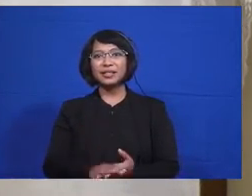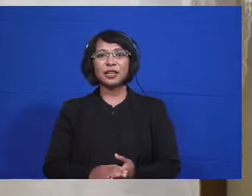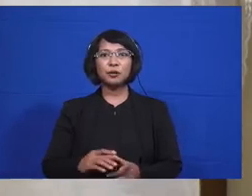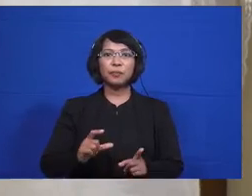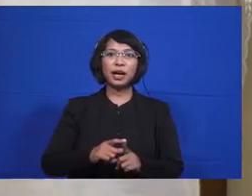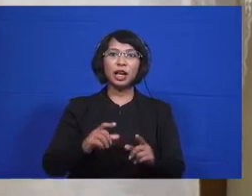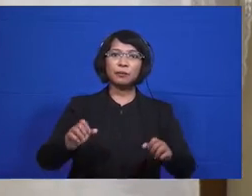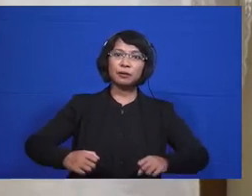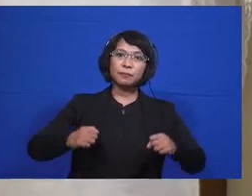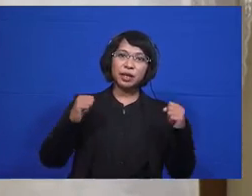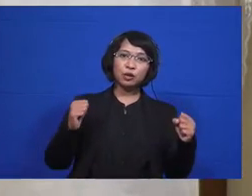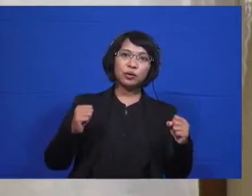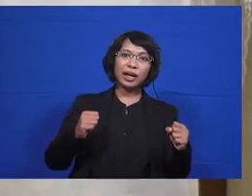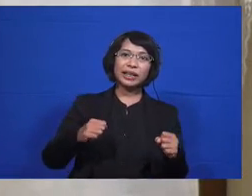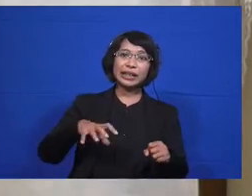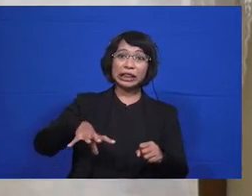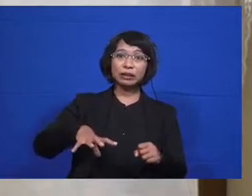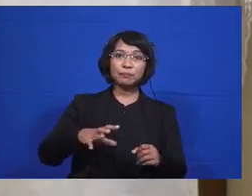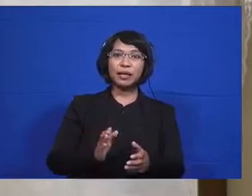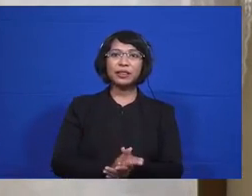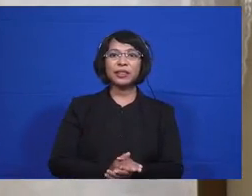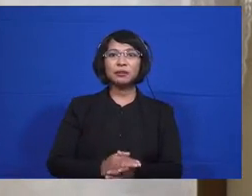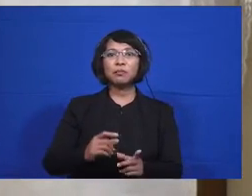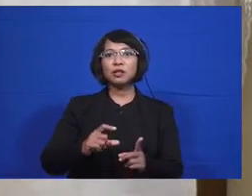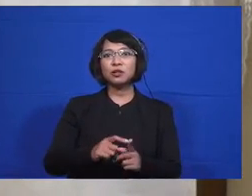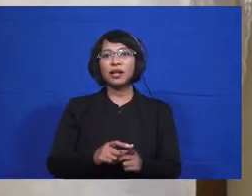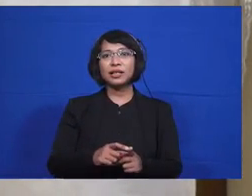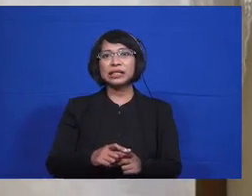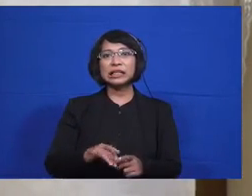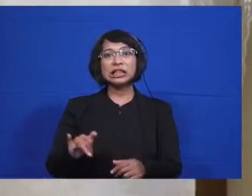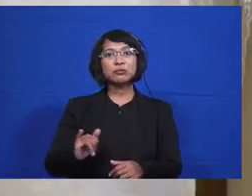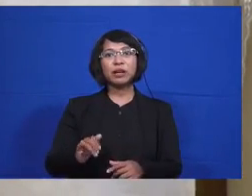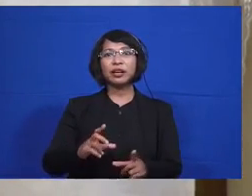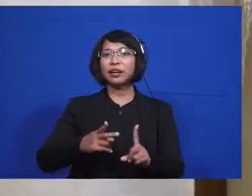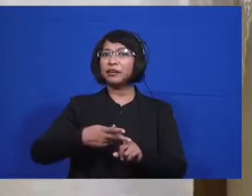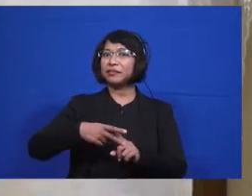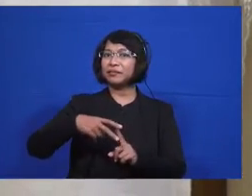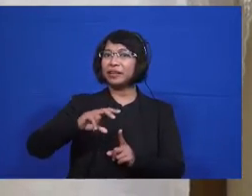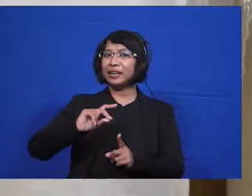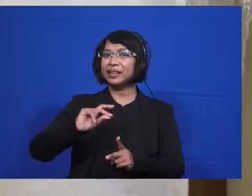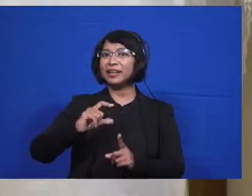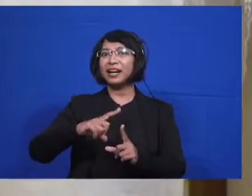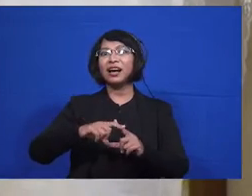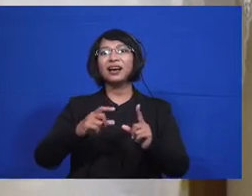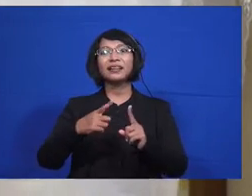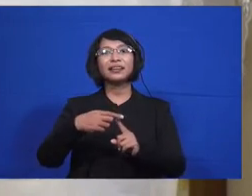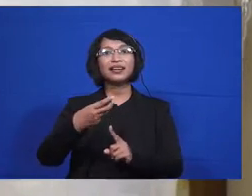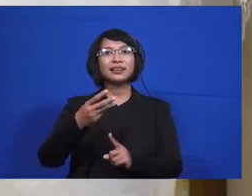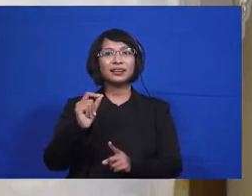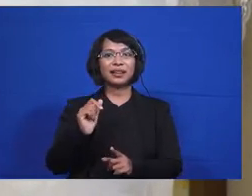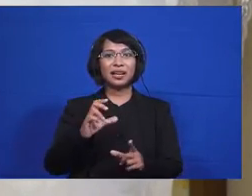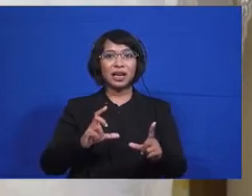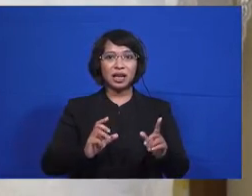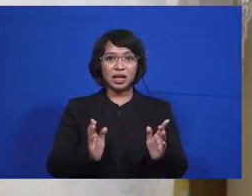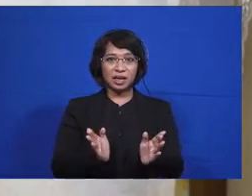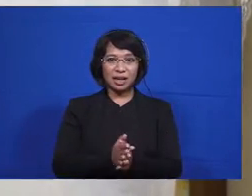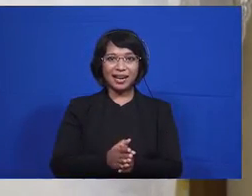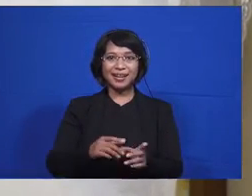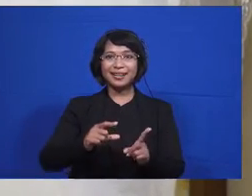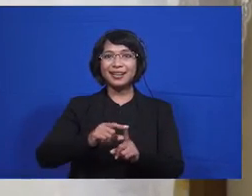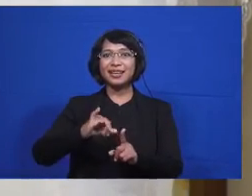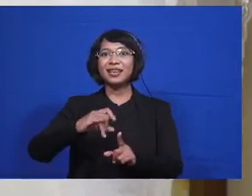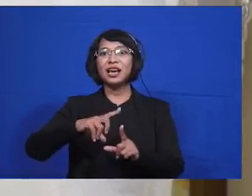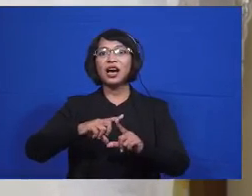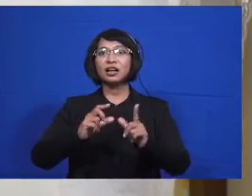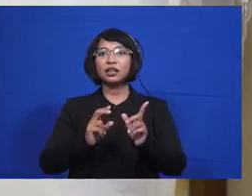alami di tempat pastoral kami sebagai frater dan diakon. Kelima, ucapan terima kasih juga